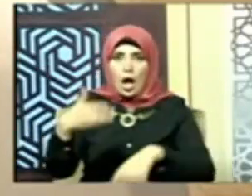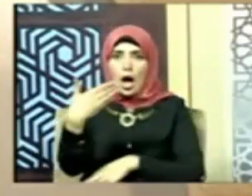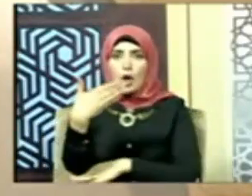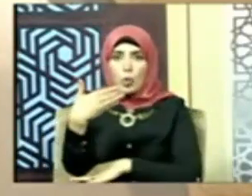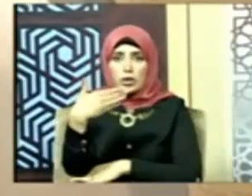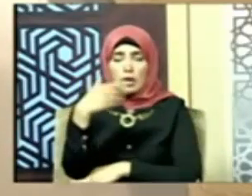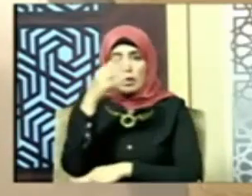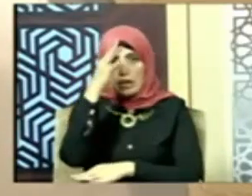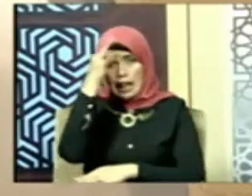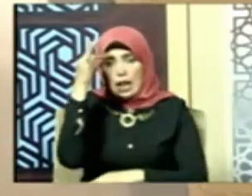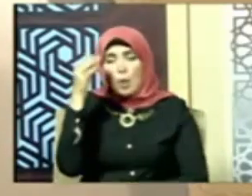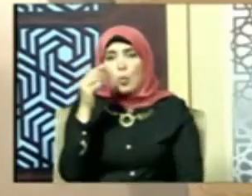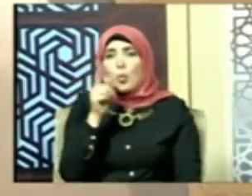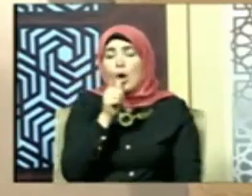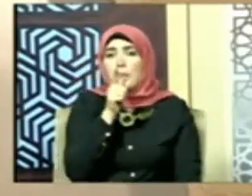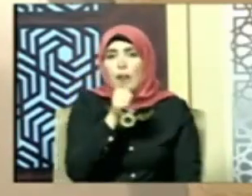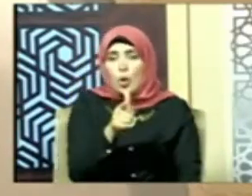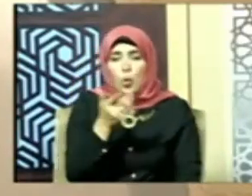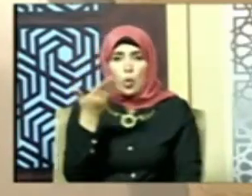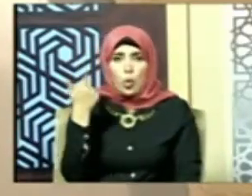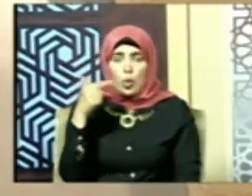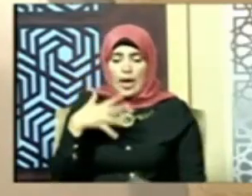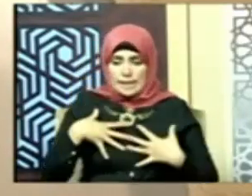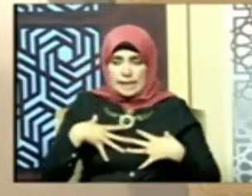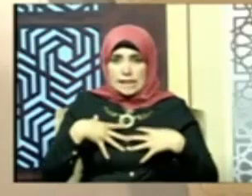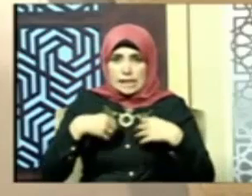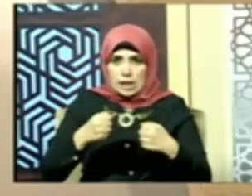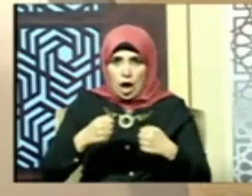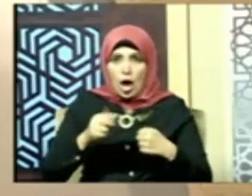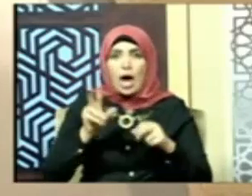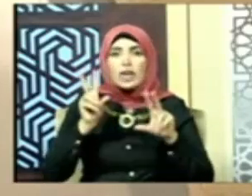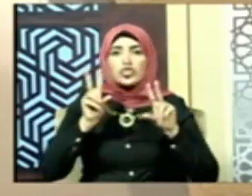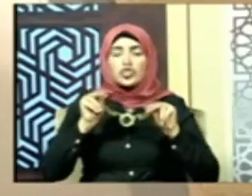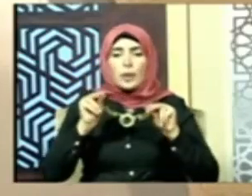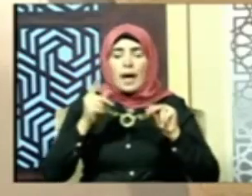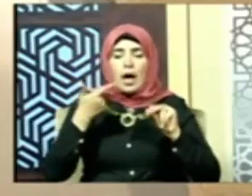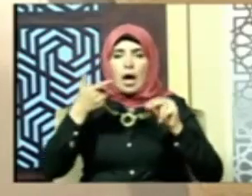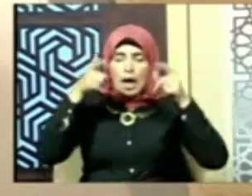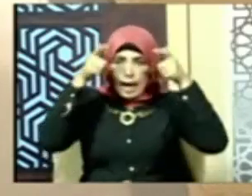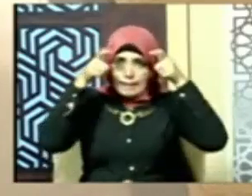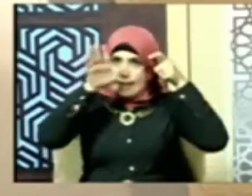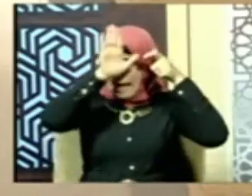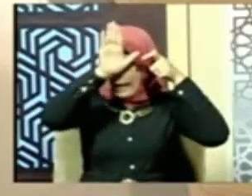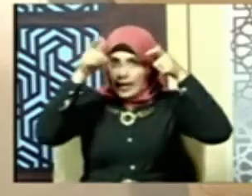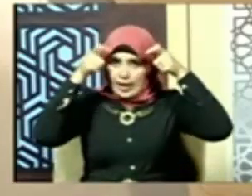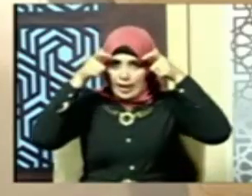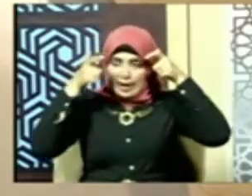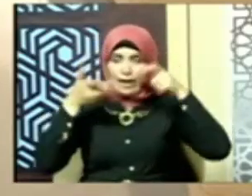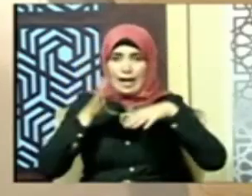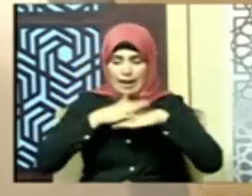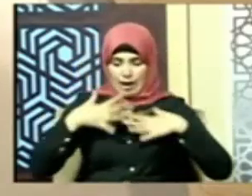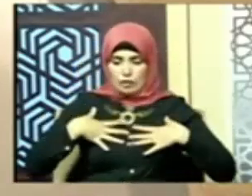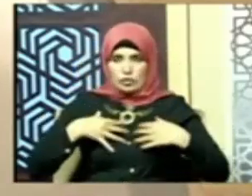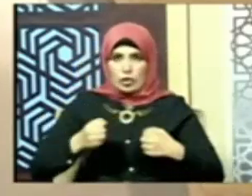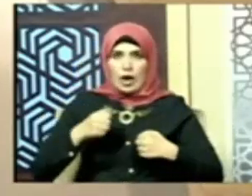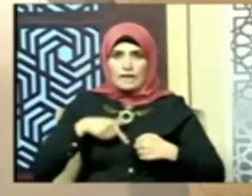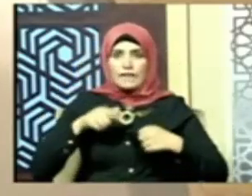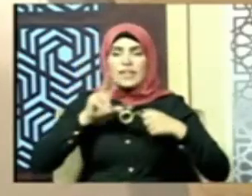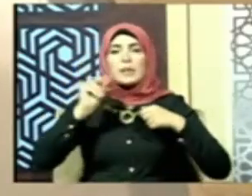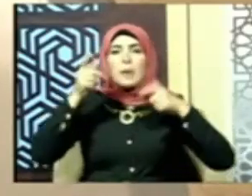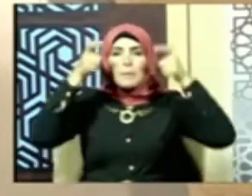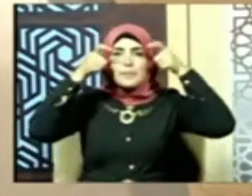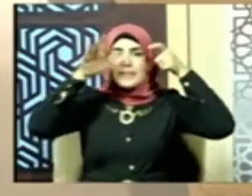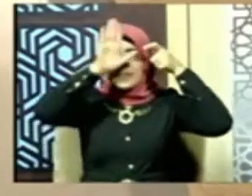يقولون الصحة تاج على رؤوس الأصحاء لا يعرف حقيقتها